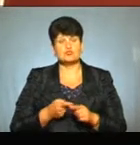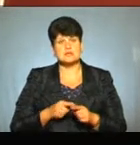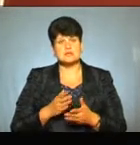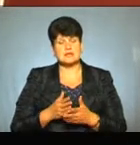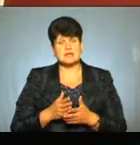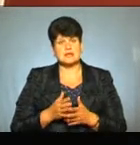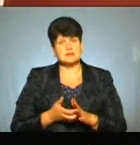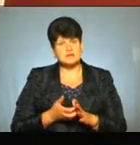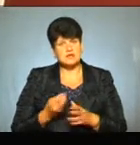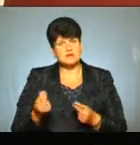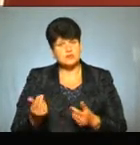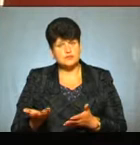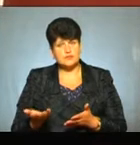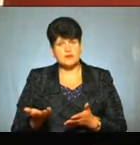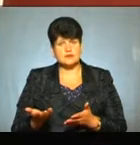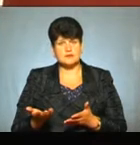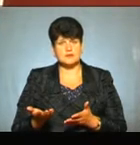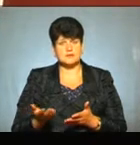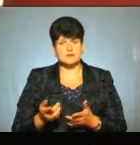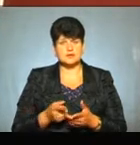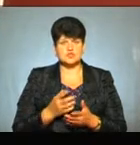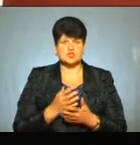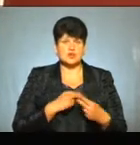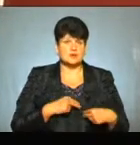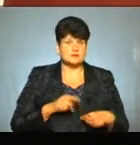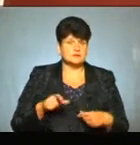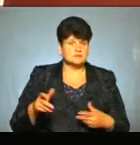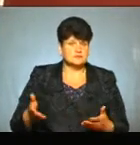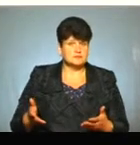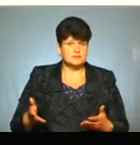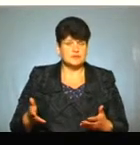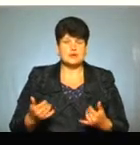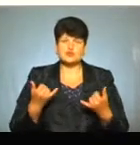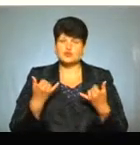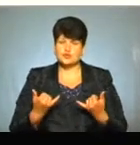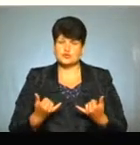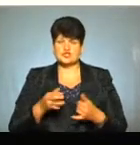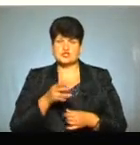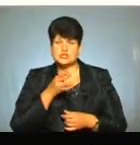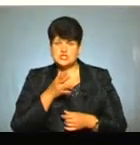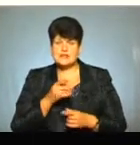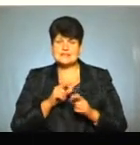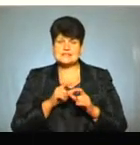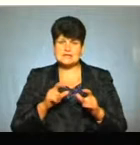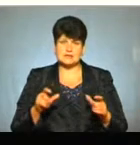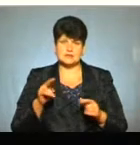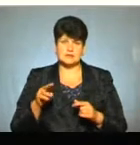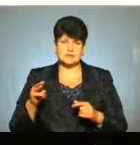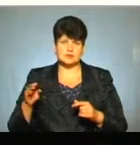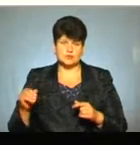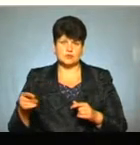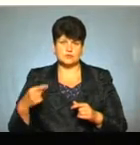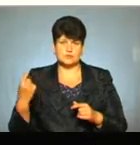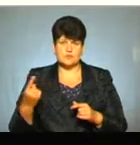відбувається? Недостатнє фінансування чи кадри? Я думаю, на сьогоднішній час заклади професійної